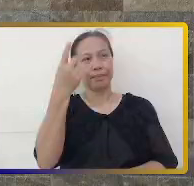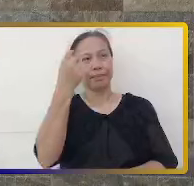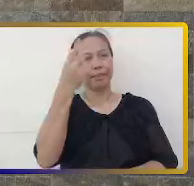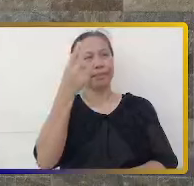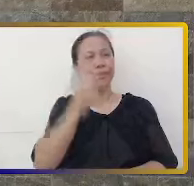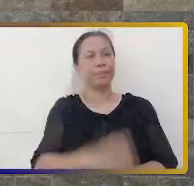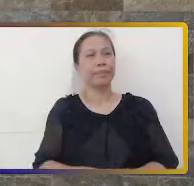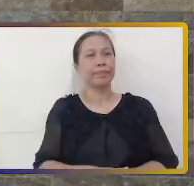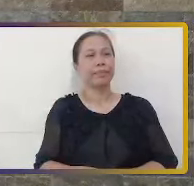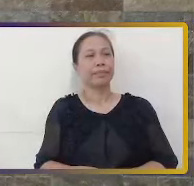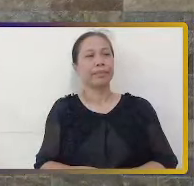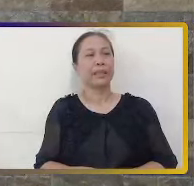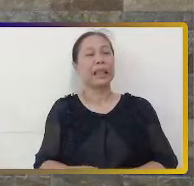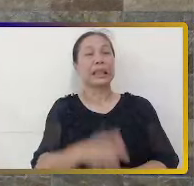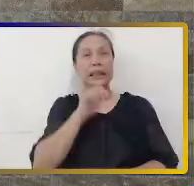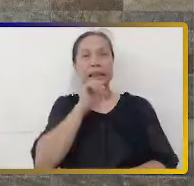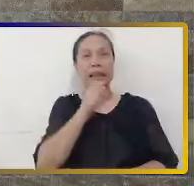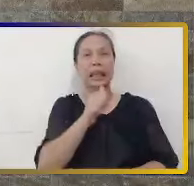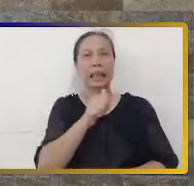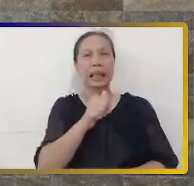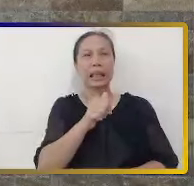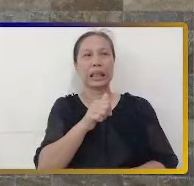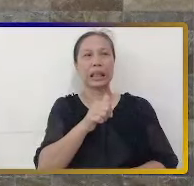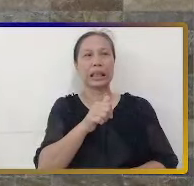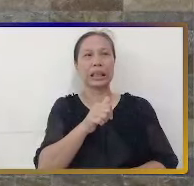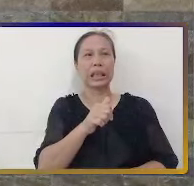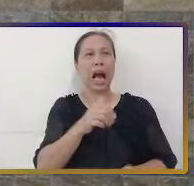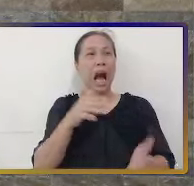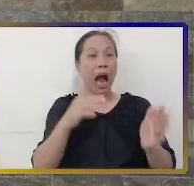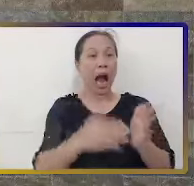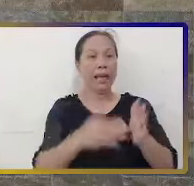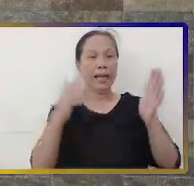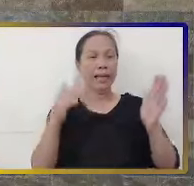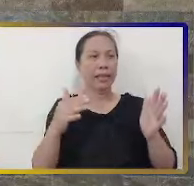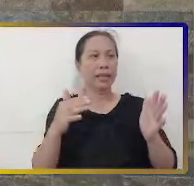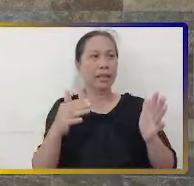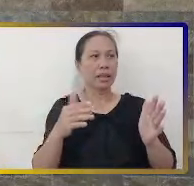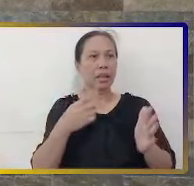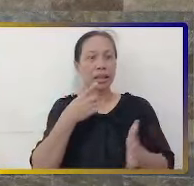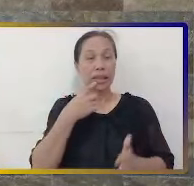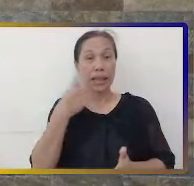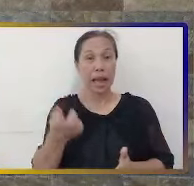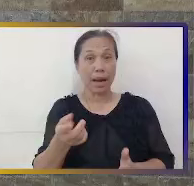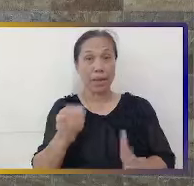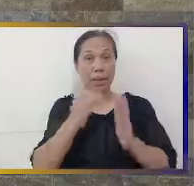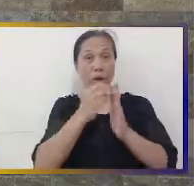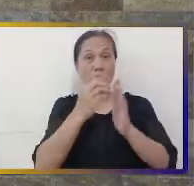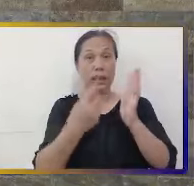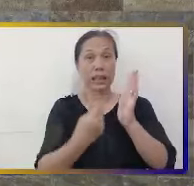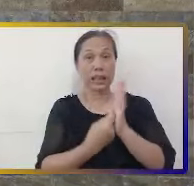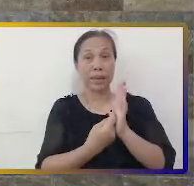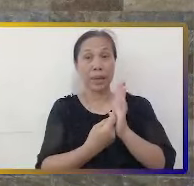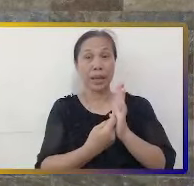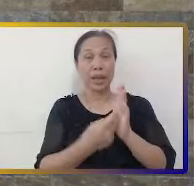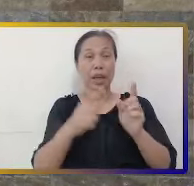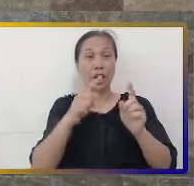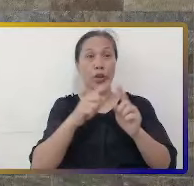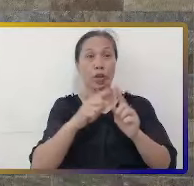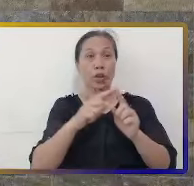words Kapatid hindi nagkakan lahat ng sinabi sa Old Testament and sa new testament